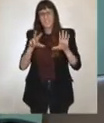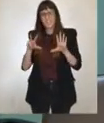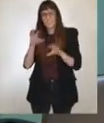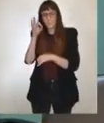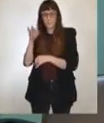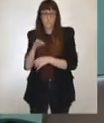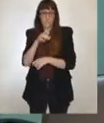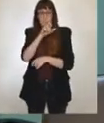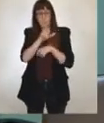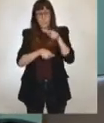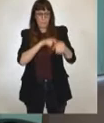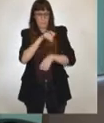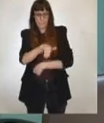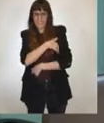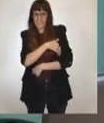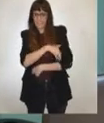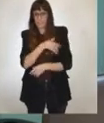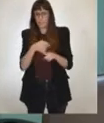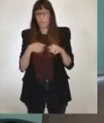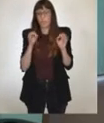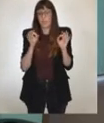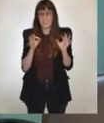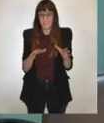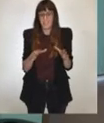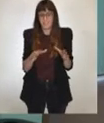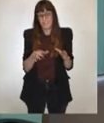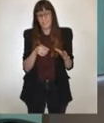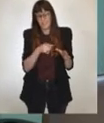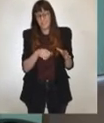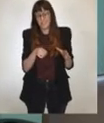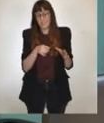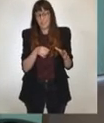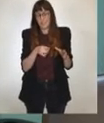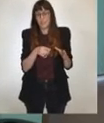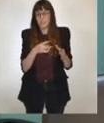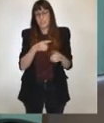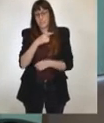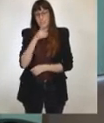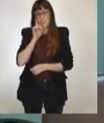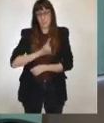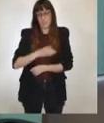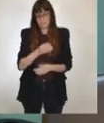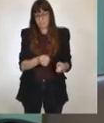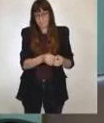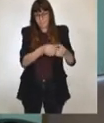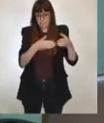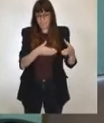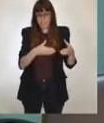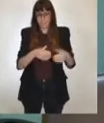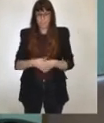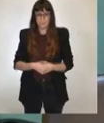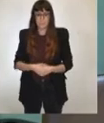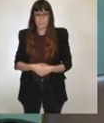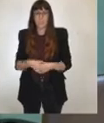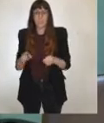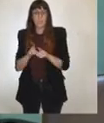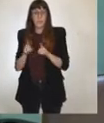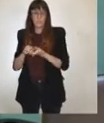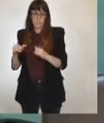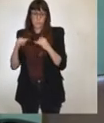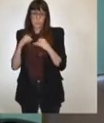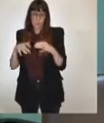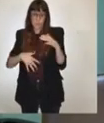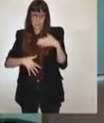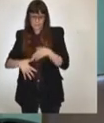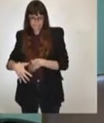femmes. À noter que pour les congés maternité, les remplacements des postes d'accueil du public sont faits.